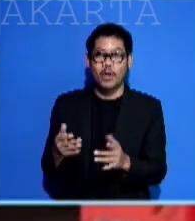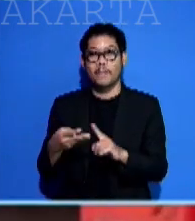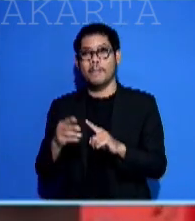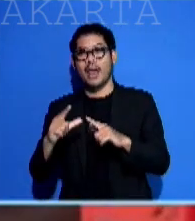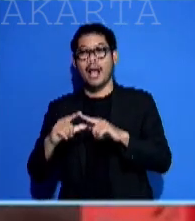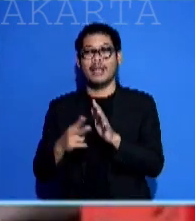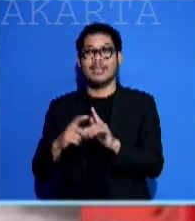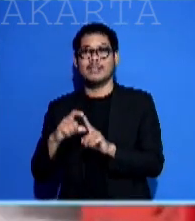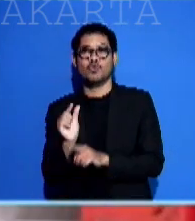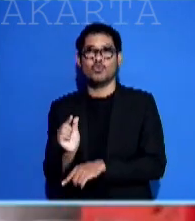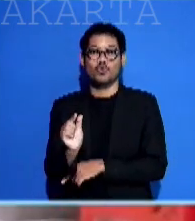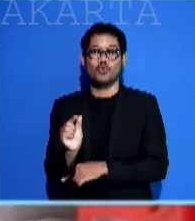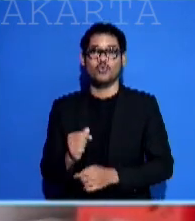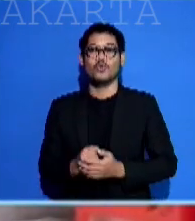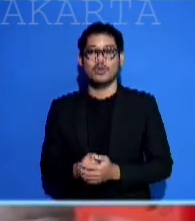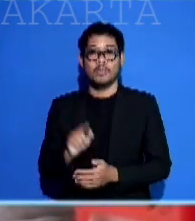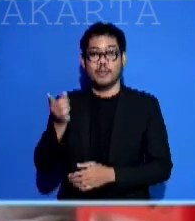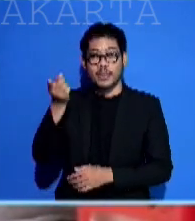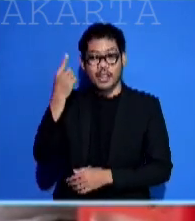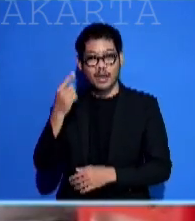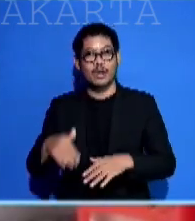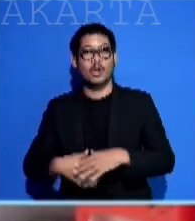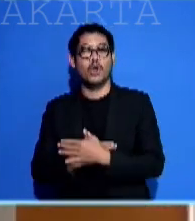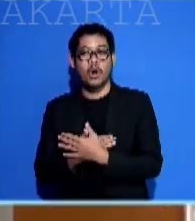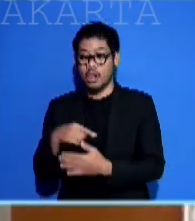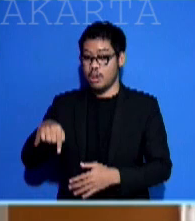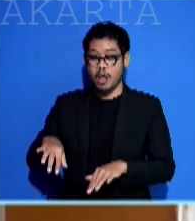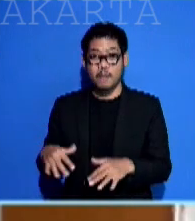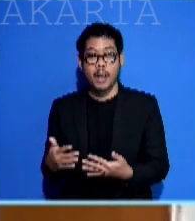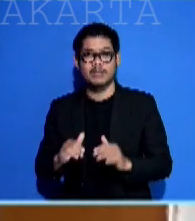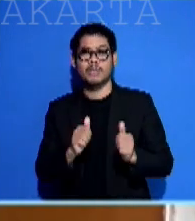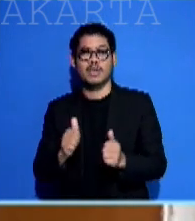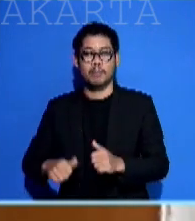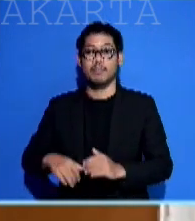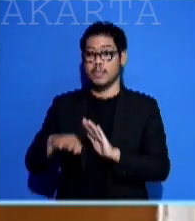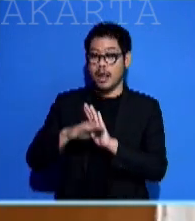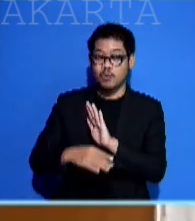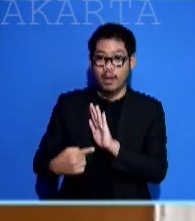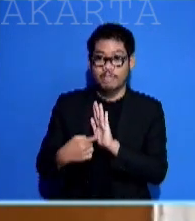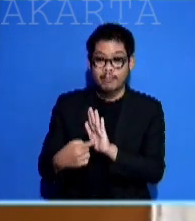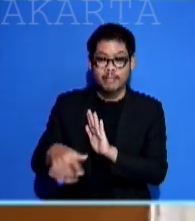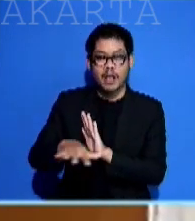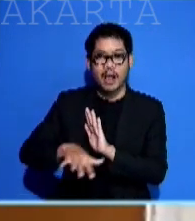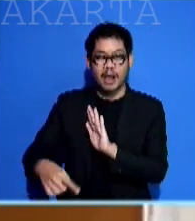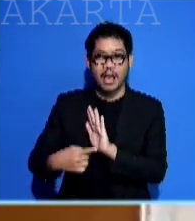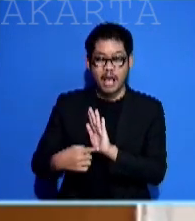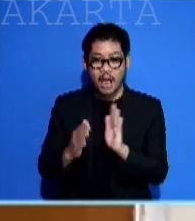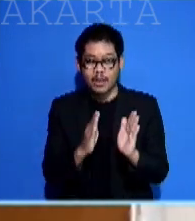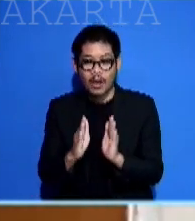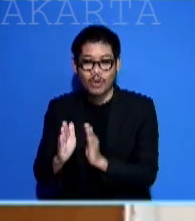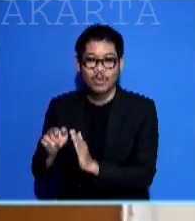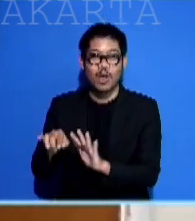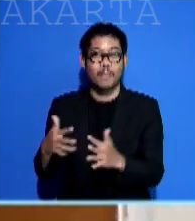atas dasar inilah Pemerintah Daerah Kabupaten Gunung Kidul sedang menyusun Rancangan peraturan daerah atau raperda yang mengatur tentang penyelenggaraan